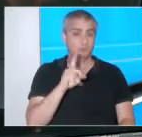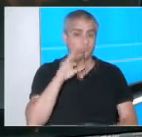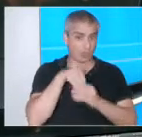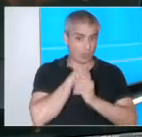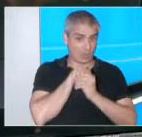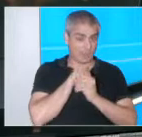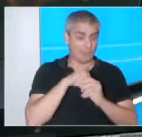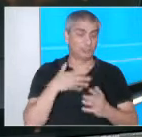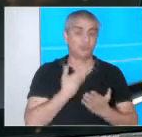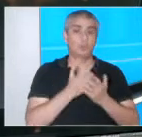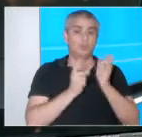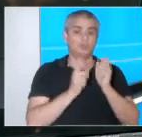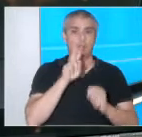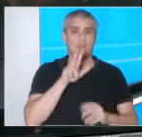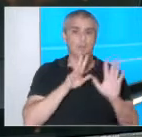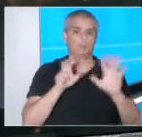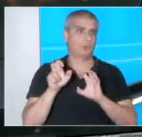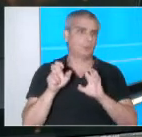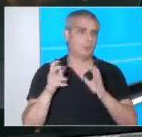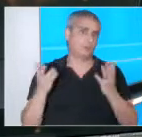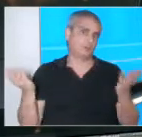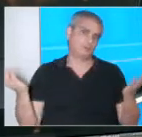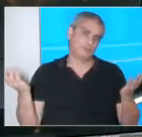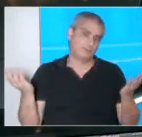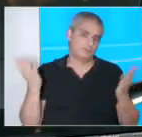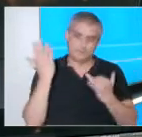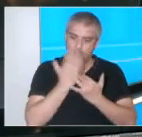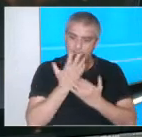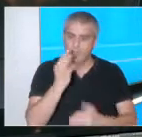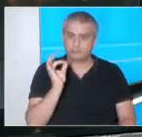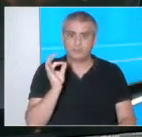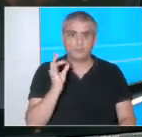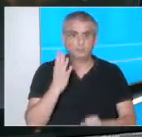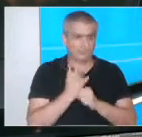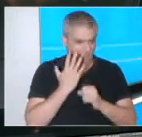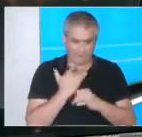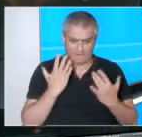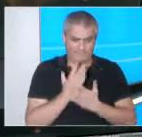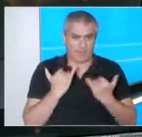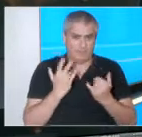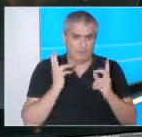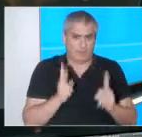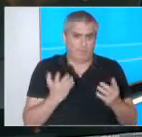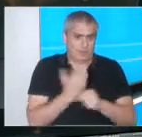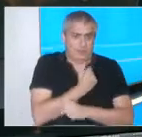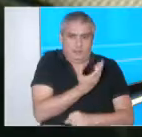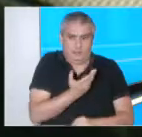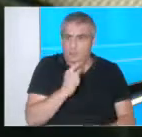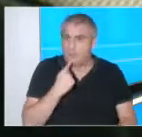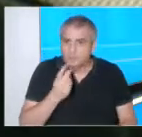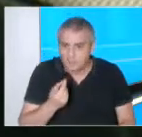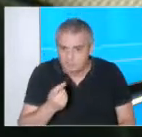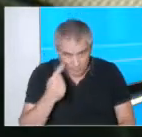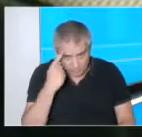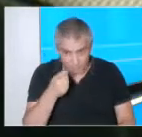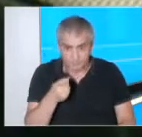כולל שירות אזרחי, 2,800. זה ירידה של מעל 50%. עומדים בזה כבר היום. א', אל תגיד שומדים בזה. אתה